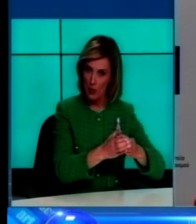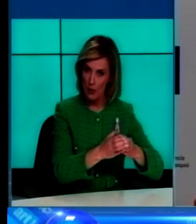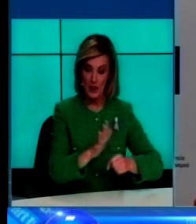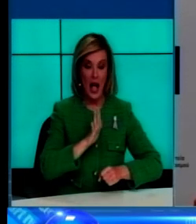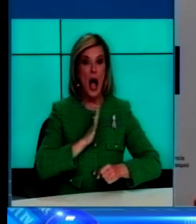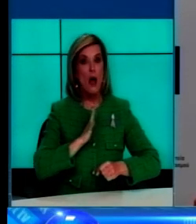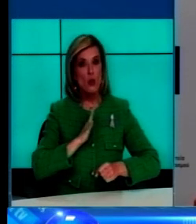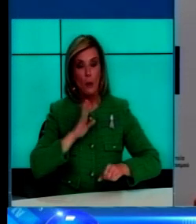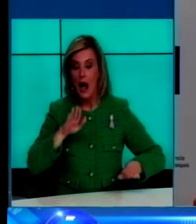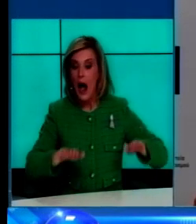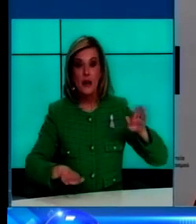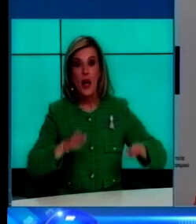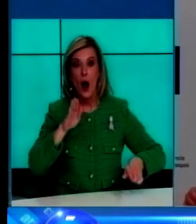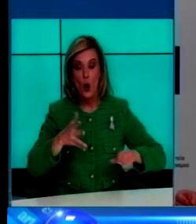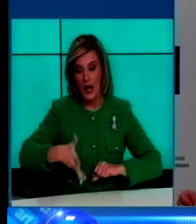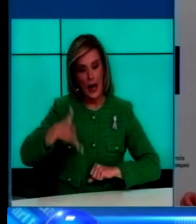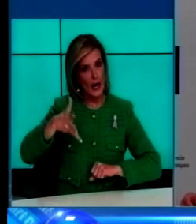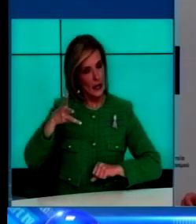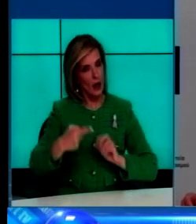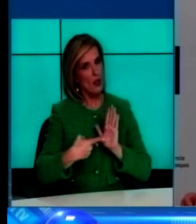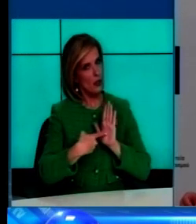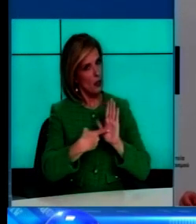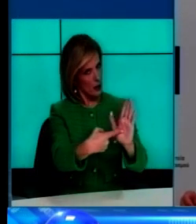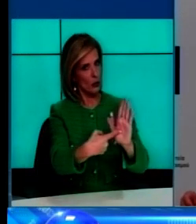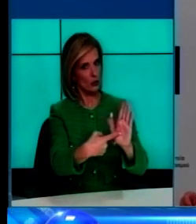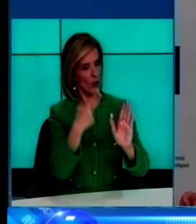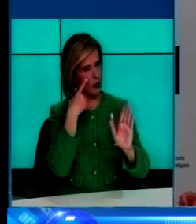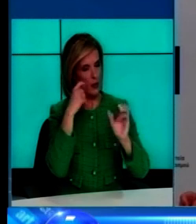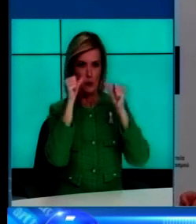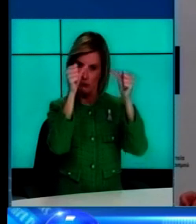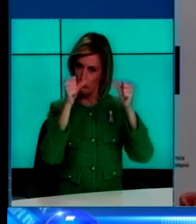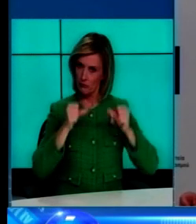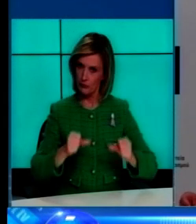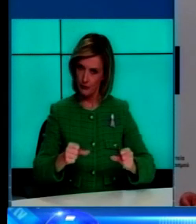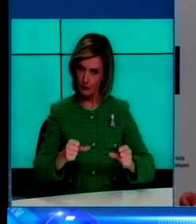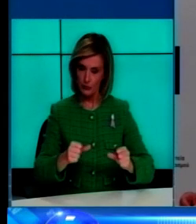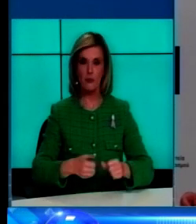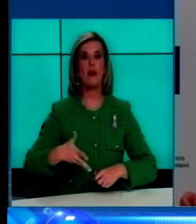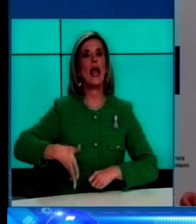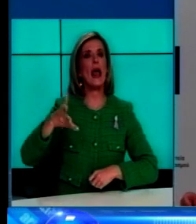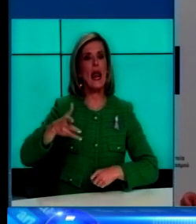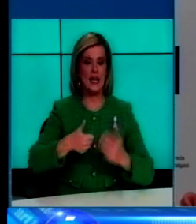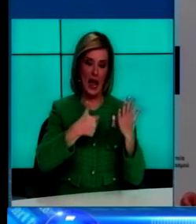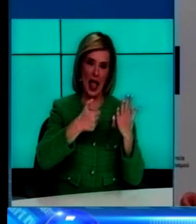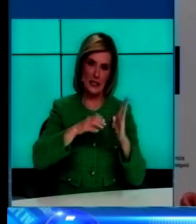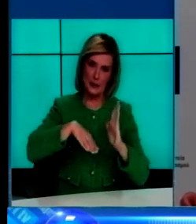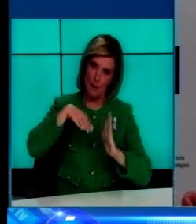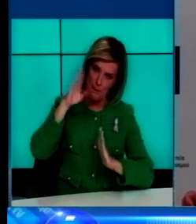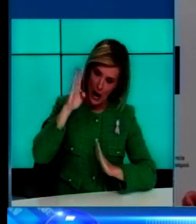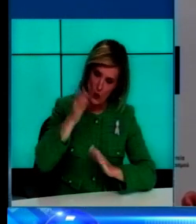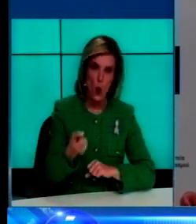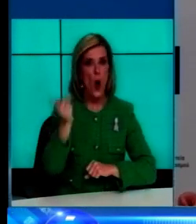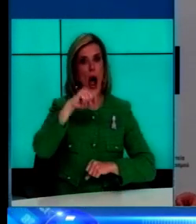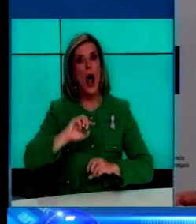εμβόλια ανά ηλικιακή ομάδα. Θα σας παρουσιάσω ξεχωριστά δεδομένα για τις ηλικίες άνω των 60 και κάτω των 60.